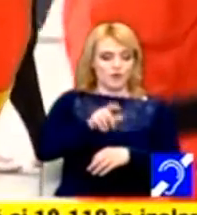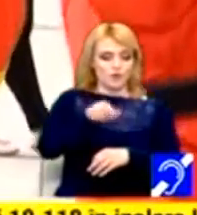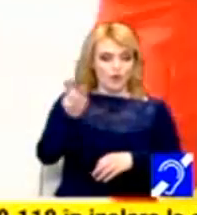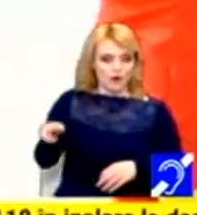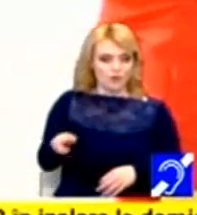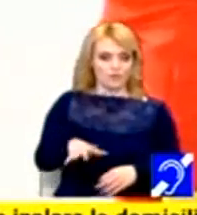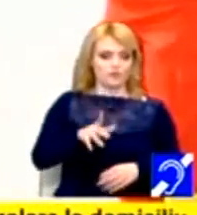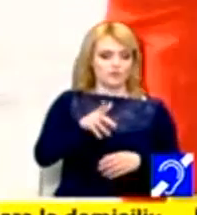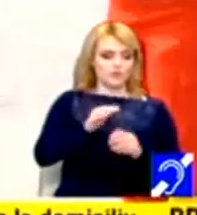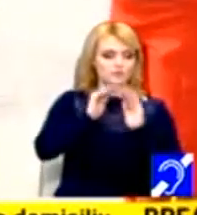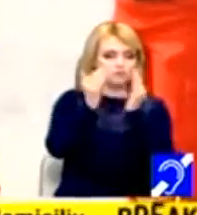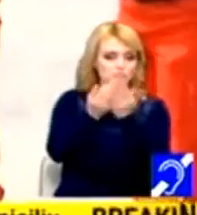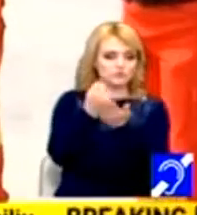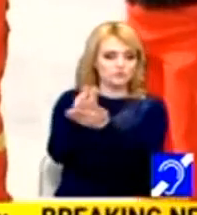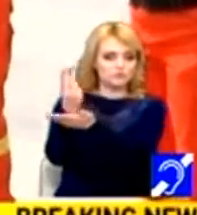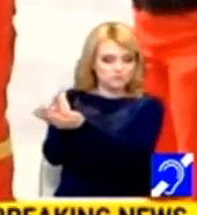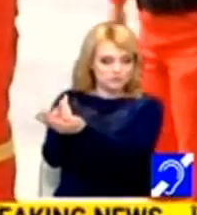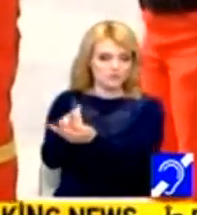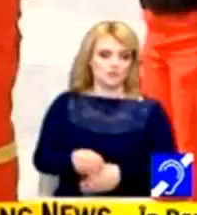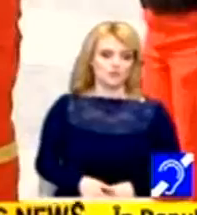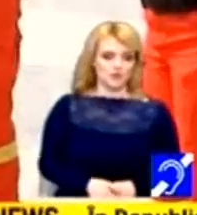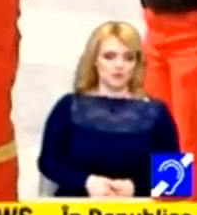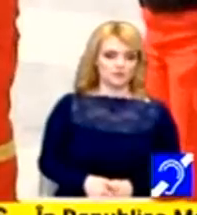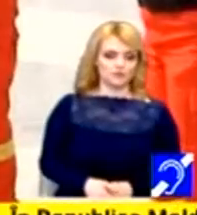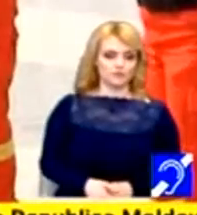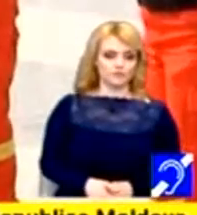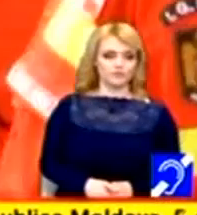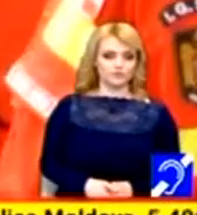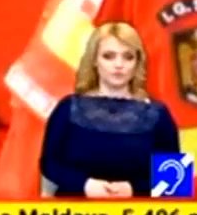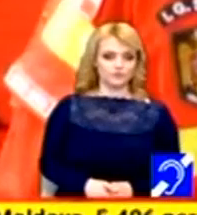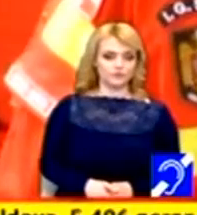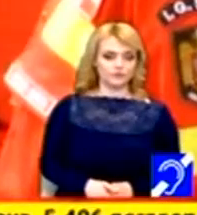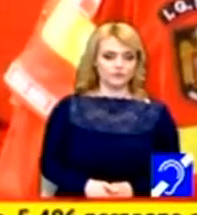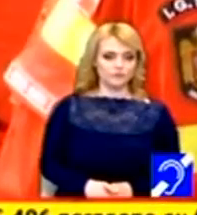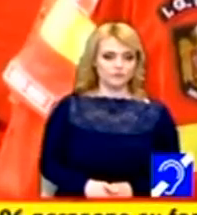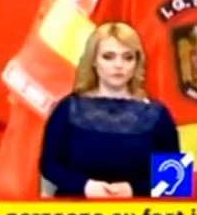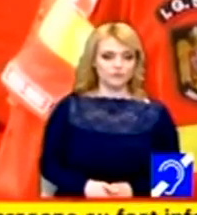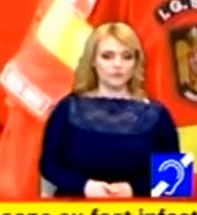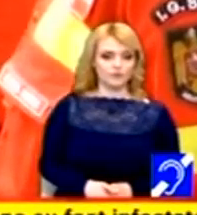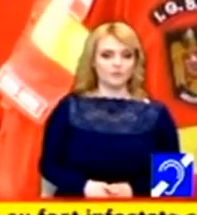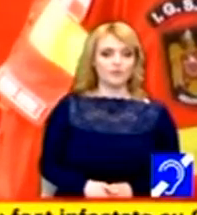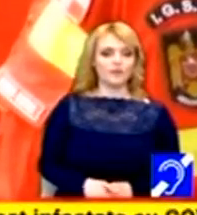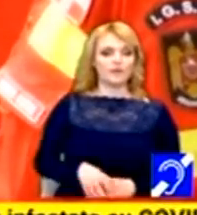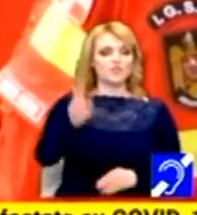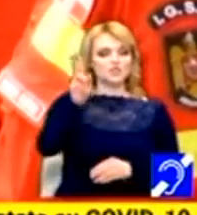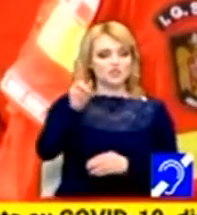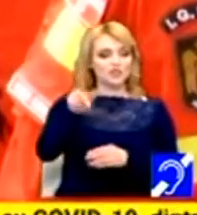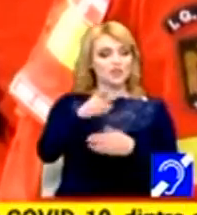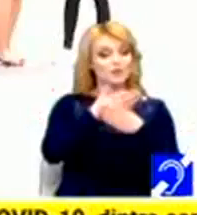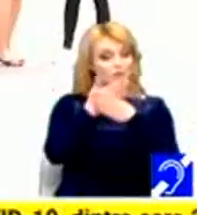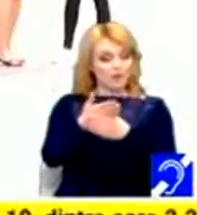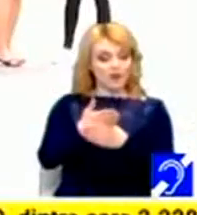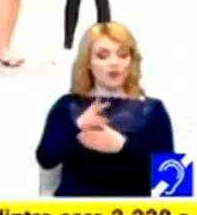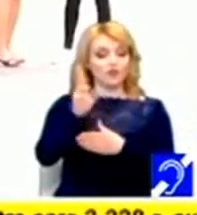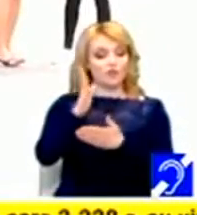cum este terapie intensivă și pentru pacienți COVID și în terapie intensivă pentru pacienți non-COVID. Deci